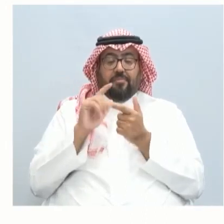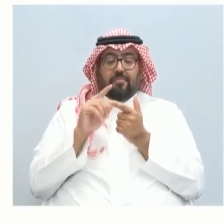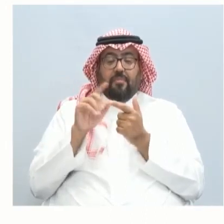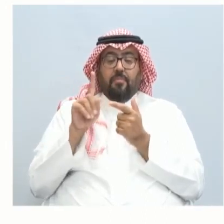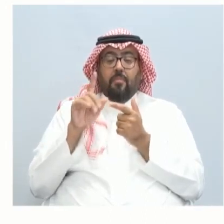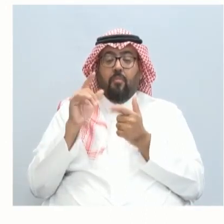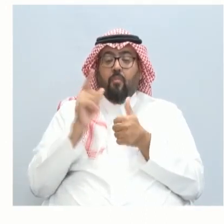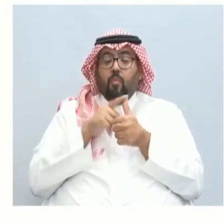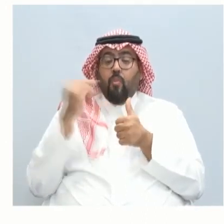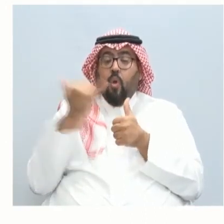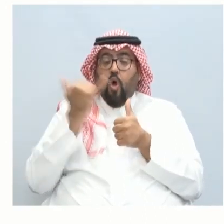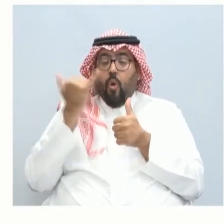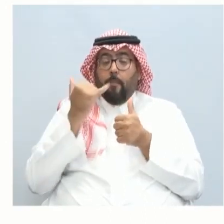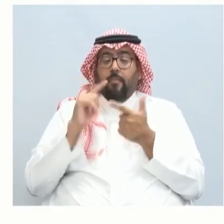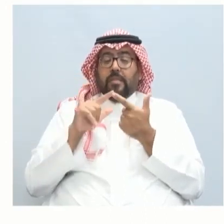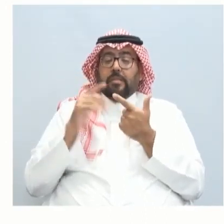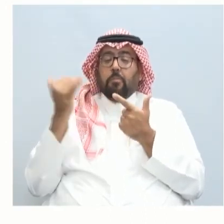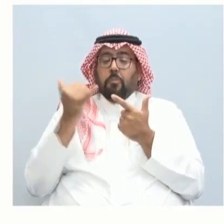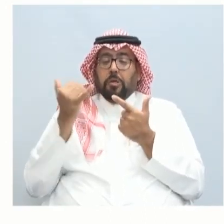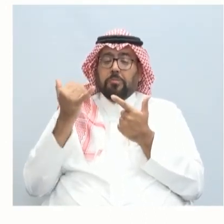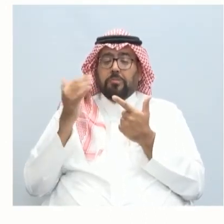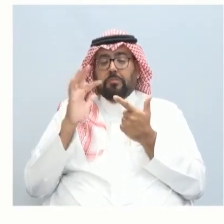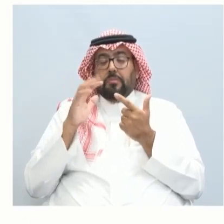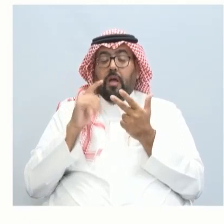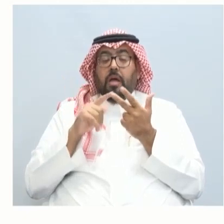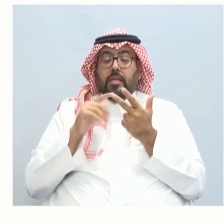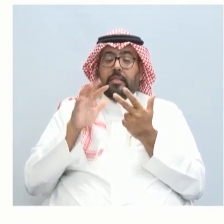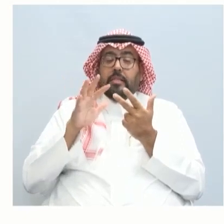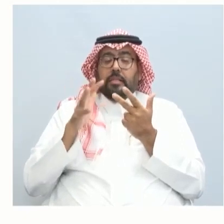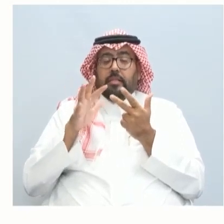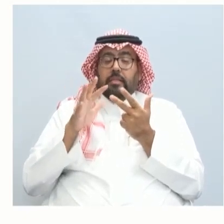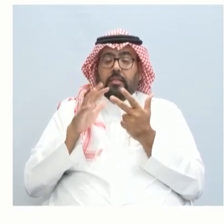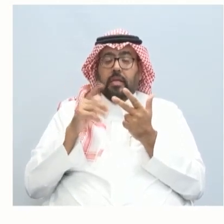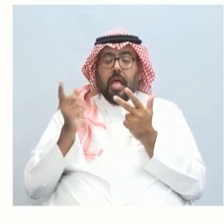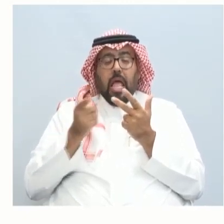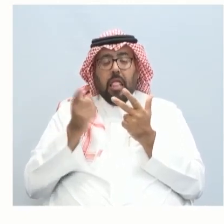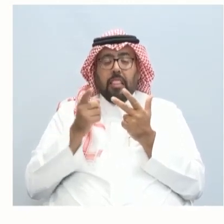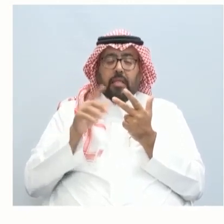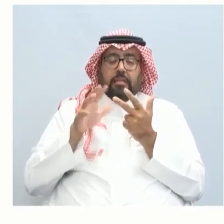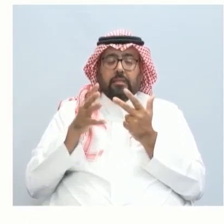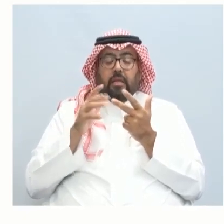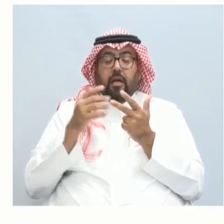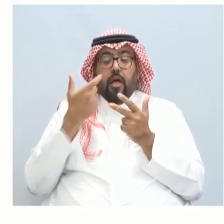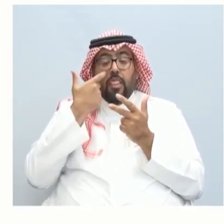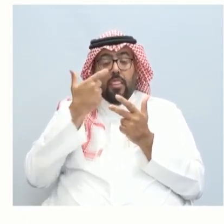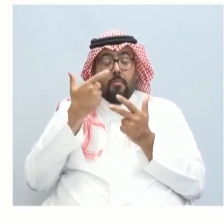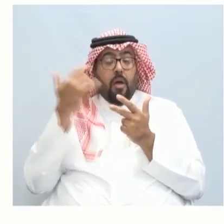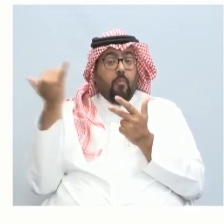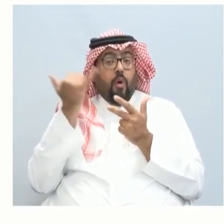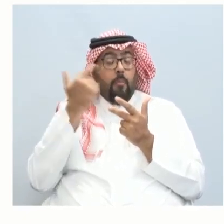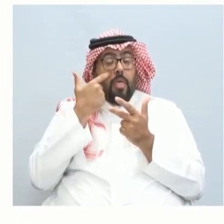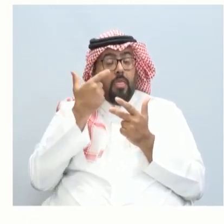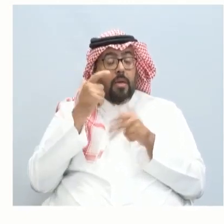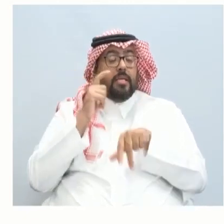ومن ثم الاقل اهميه مع مراعاه الزمن مع مراعاه